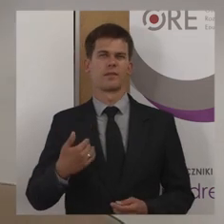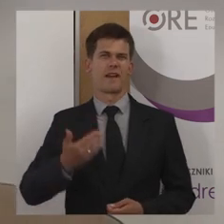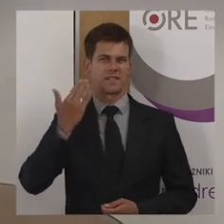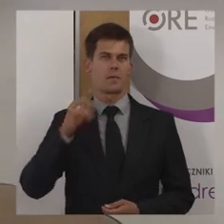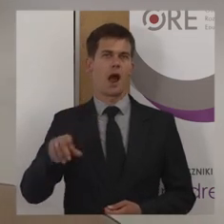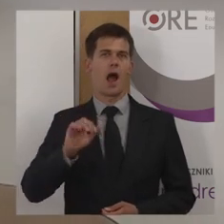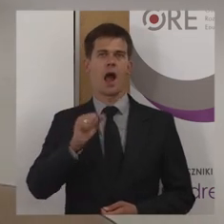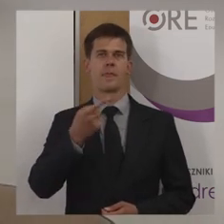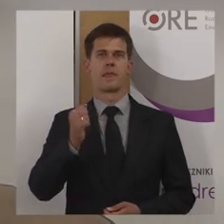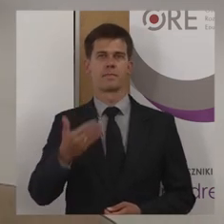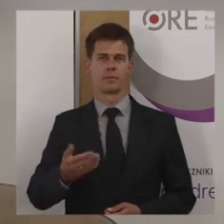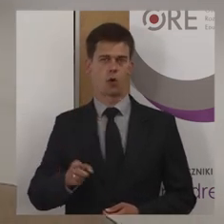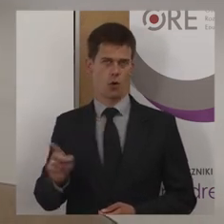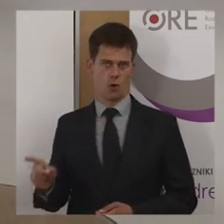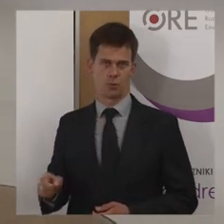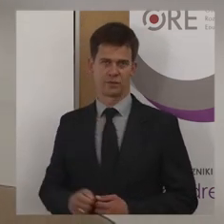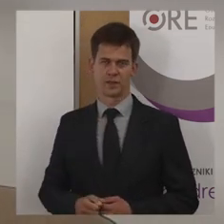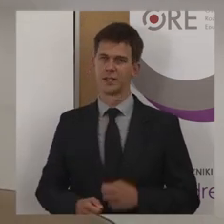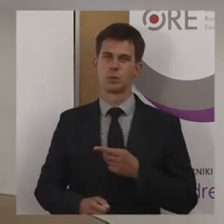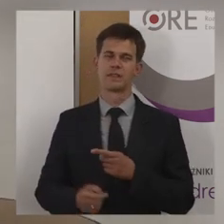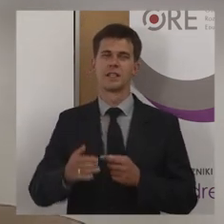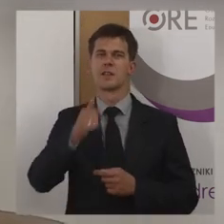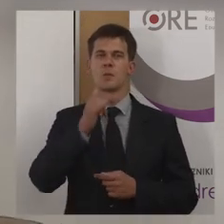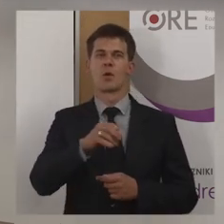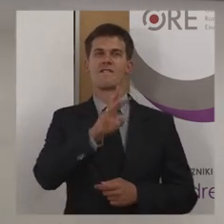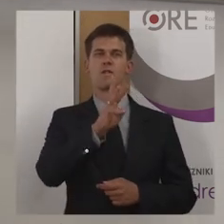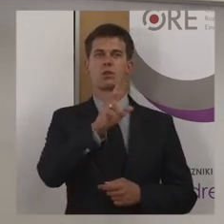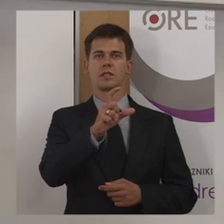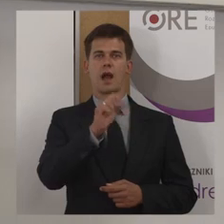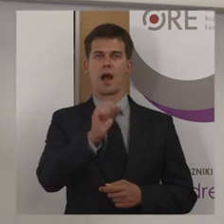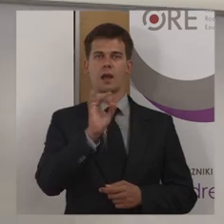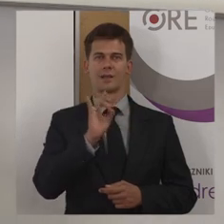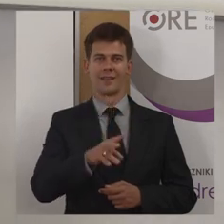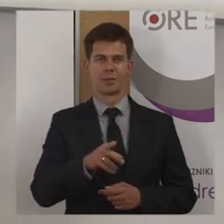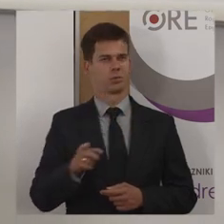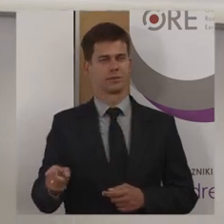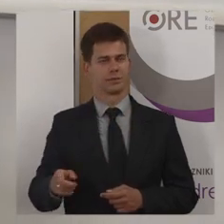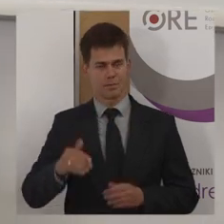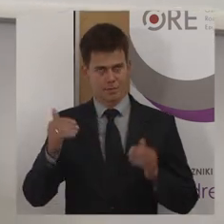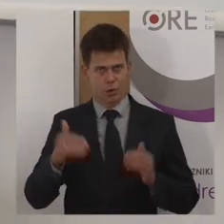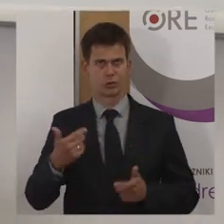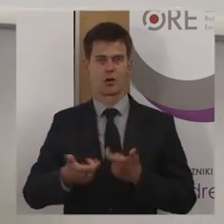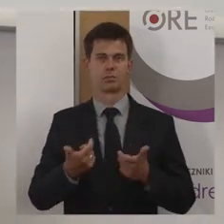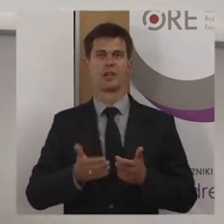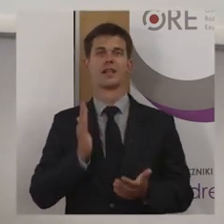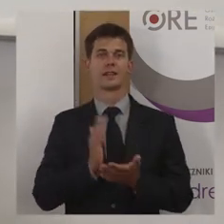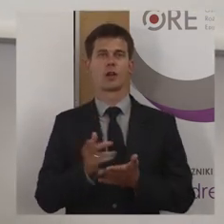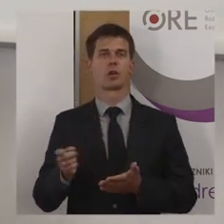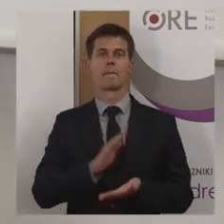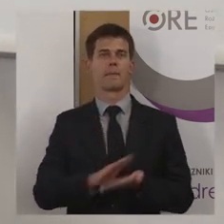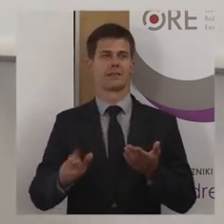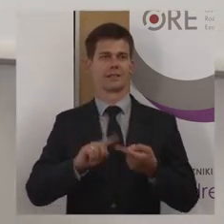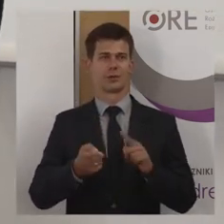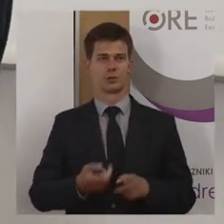chodzi, tylko że ja rozumiem, że to nie chodzi o to, że się nie da zastosować WCAG, a tak powiedziałeś, tylko że to się okaże bez sensu. Bez sensu,